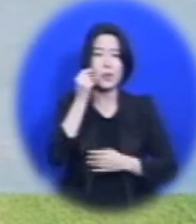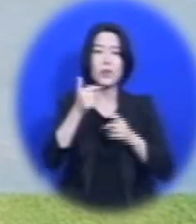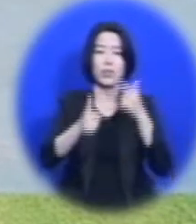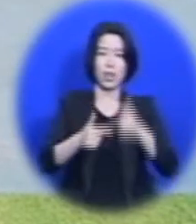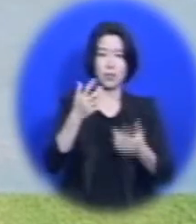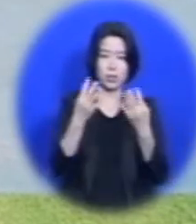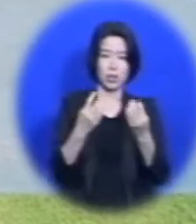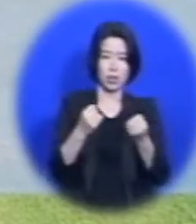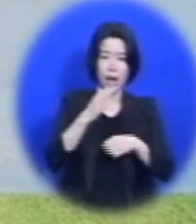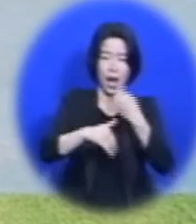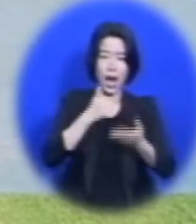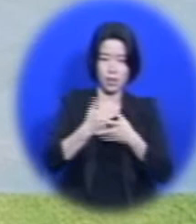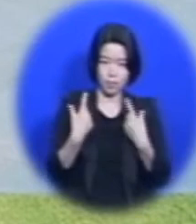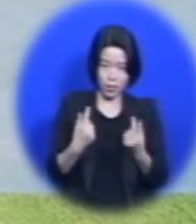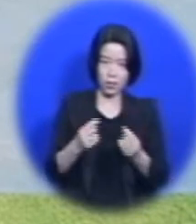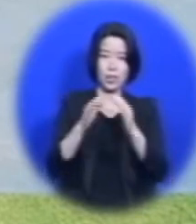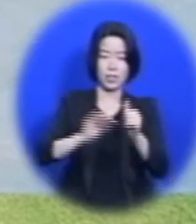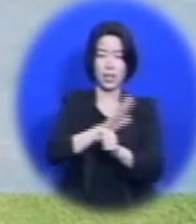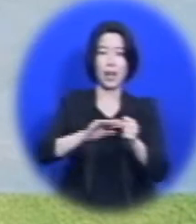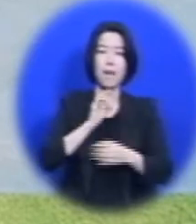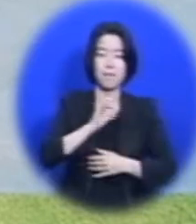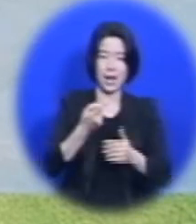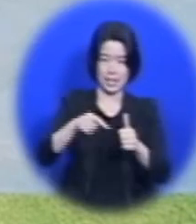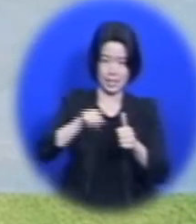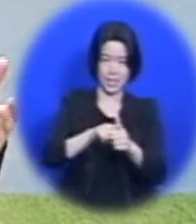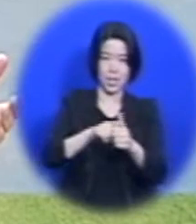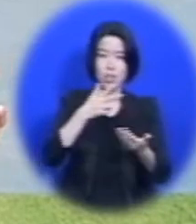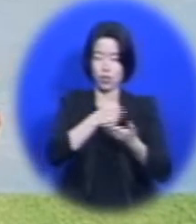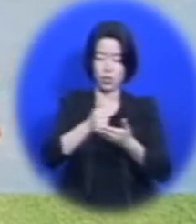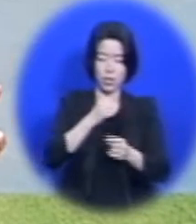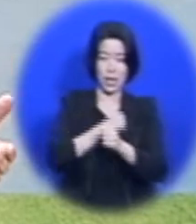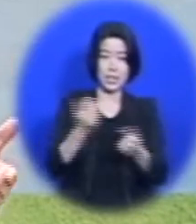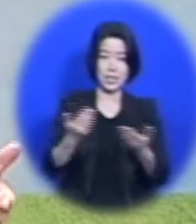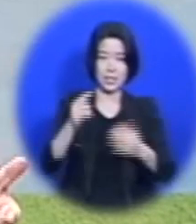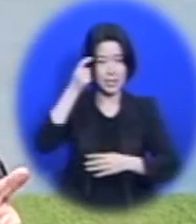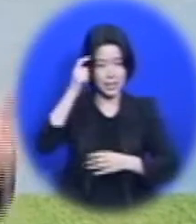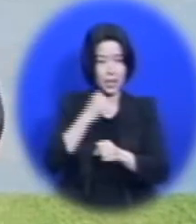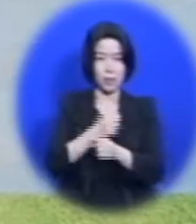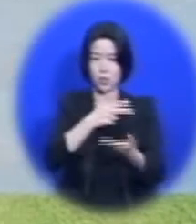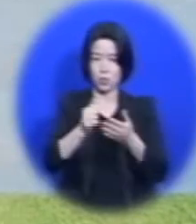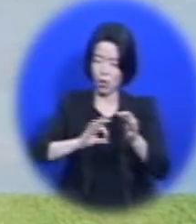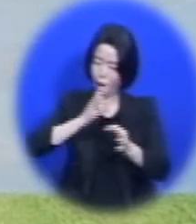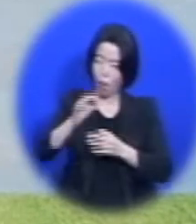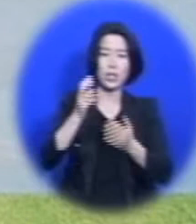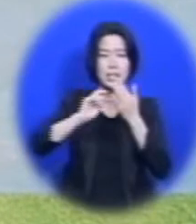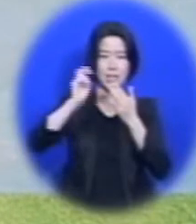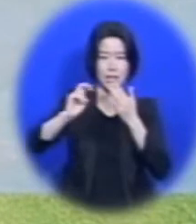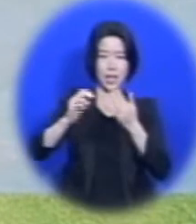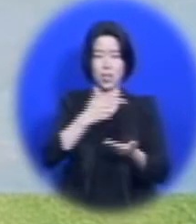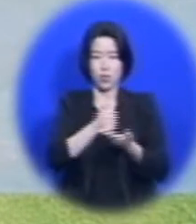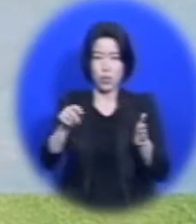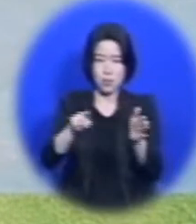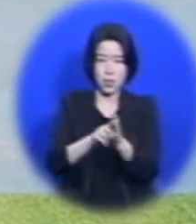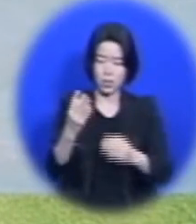하나님의 한결같은 사랑만을 의지하련다. 주님께서 하신 일을 생각하며 주님을 영원히 찬양하렵니다. 주님을